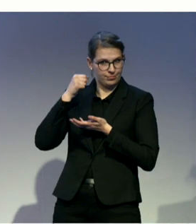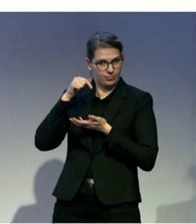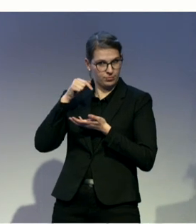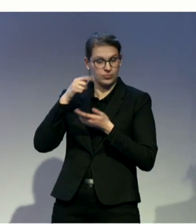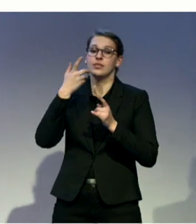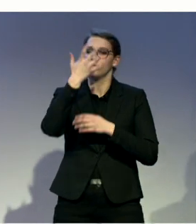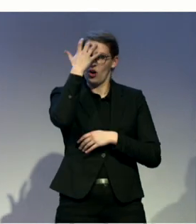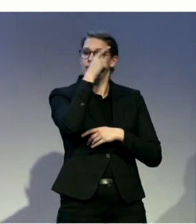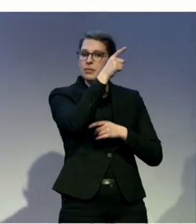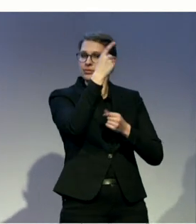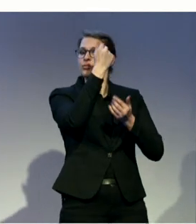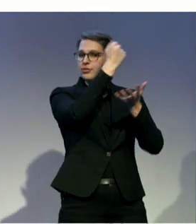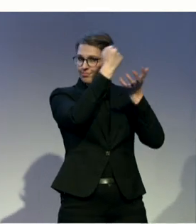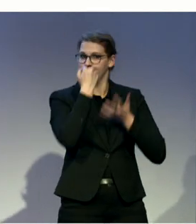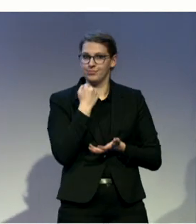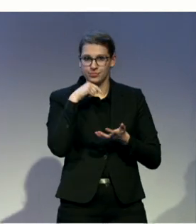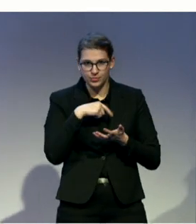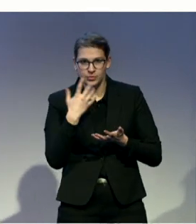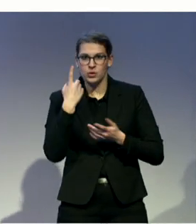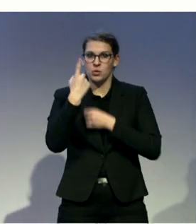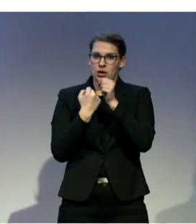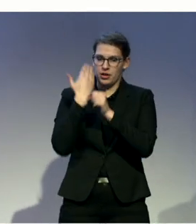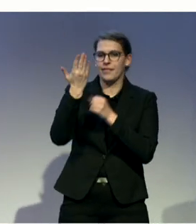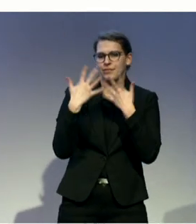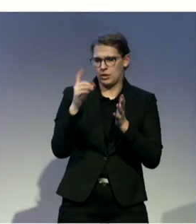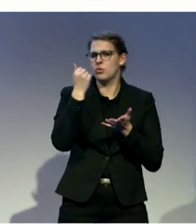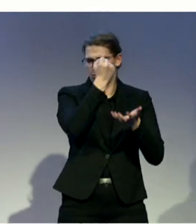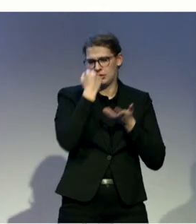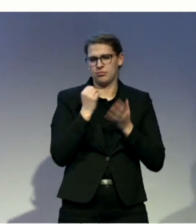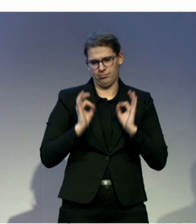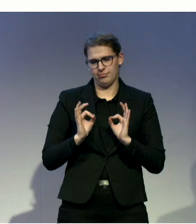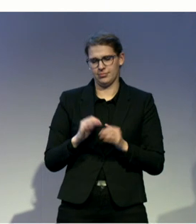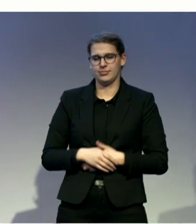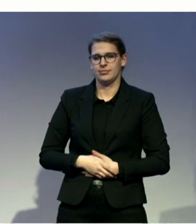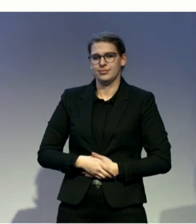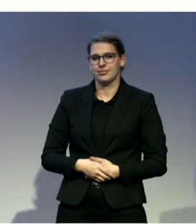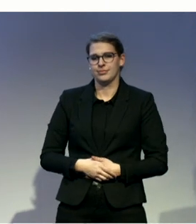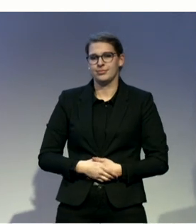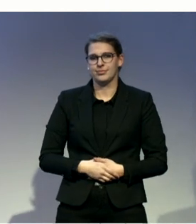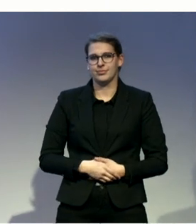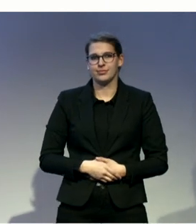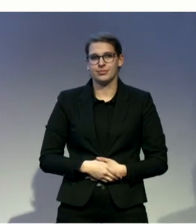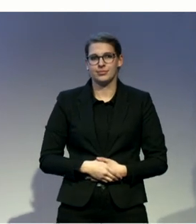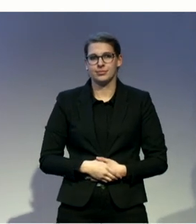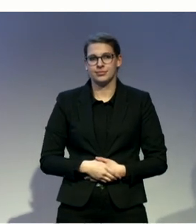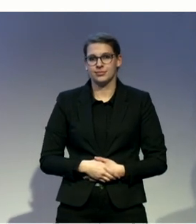ayrılan resursa baxmayaraq bütün əlilliyi olan insanları qısa müddətdə mənzillə təmin etmək mümkün deyil. But